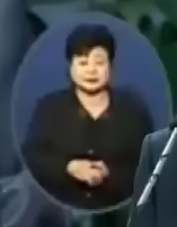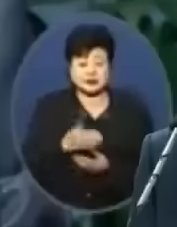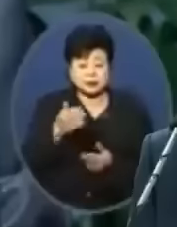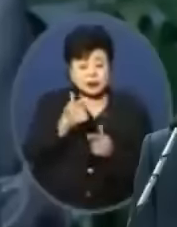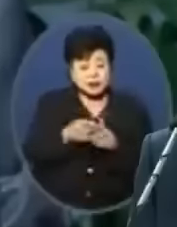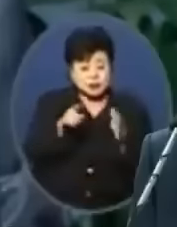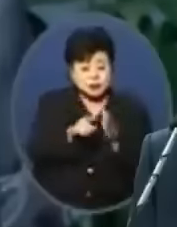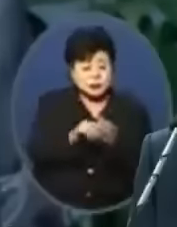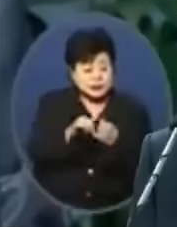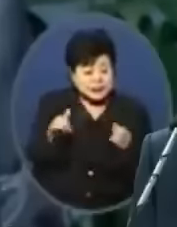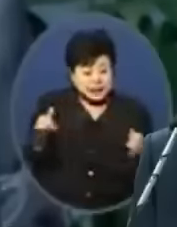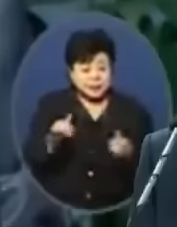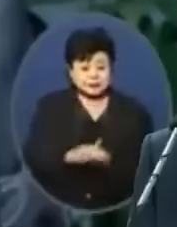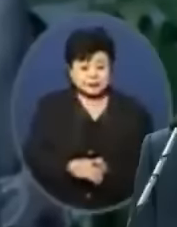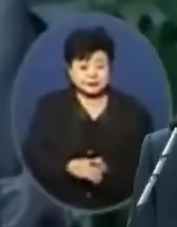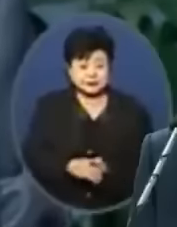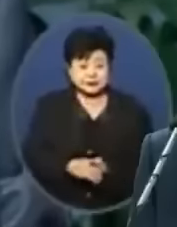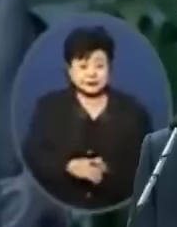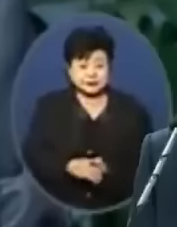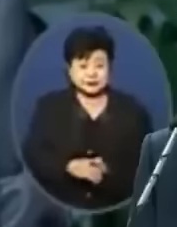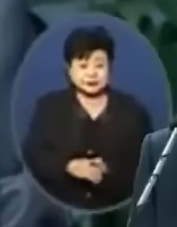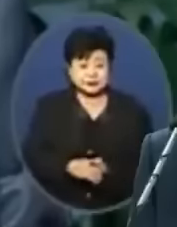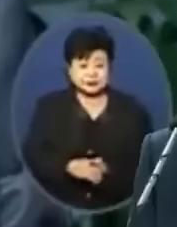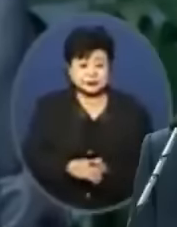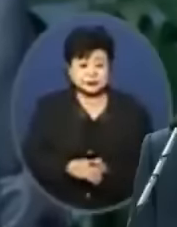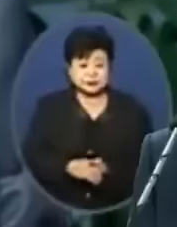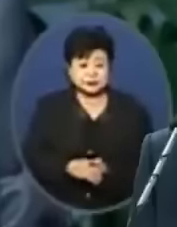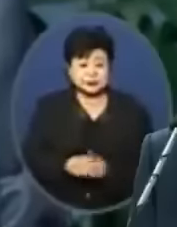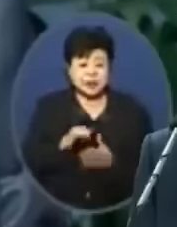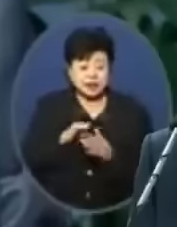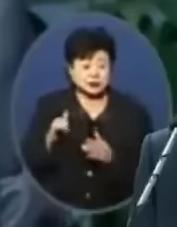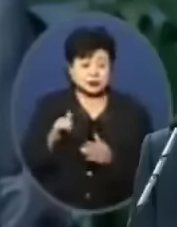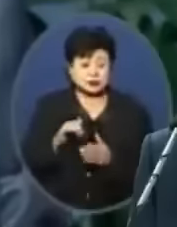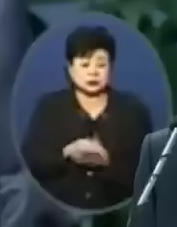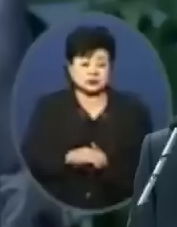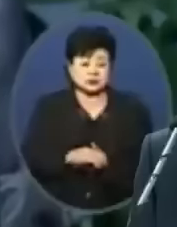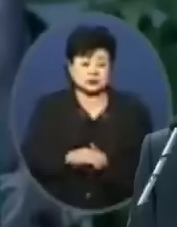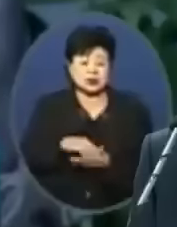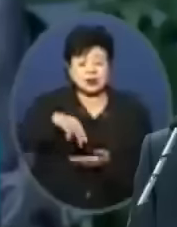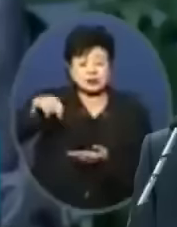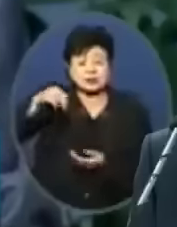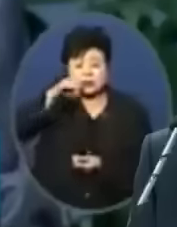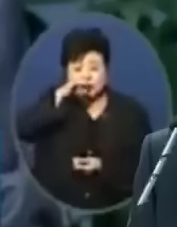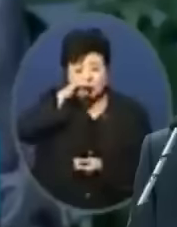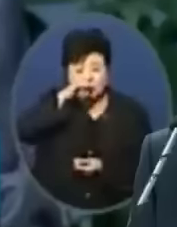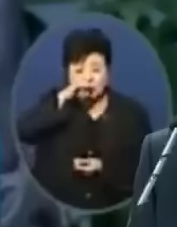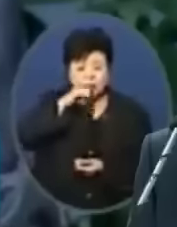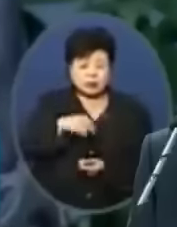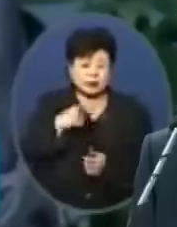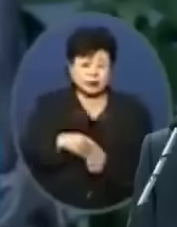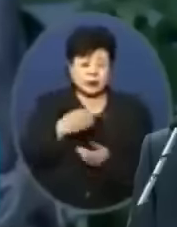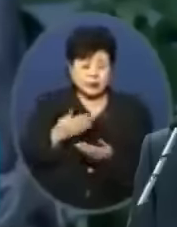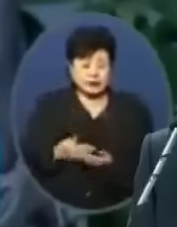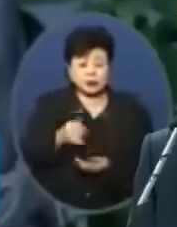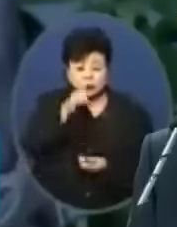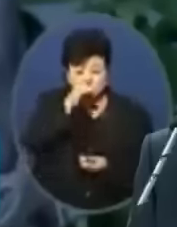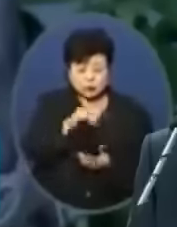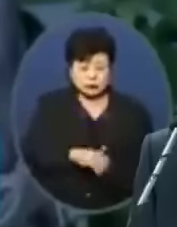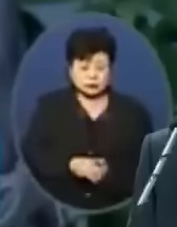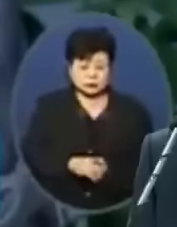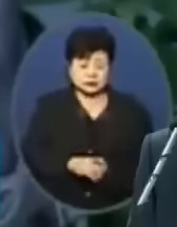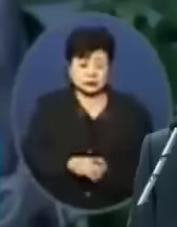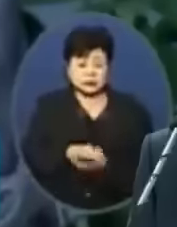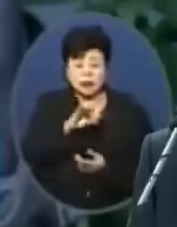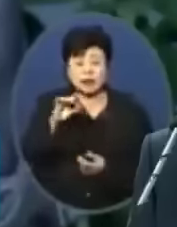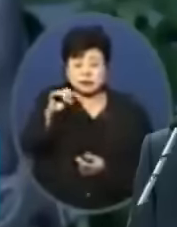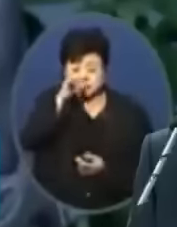여러분, 예수 믿는 사람이라고 해서 흉보고 가족들 간에 소외당하고 친구들도 떠나가고 할 때가